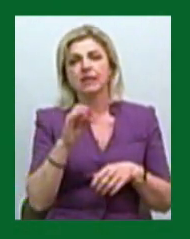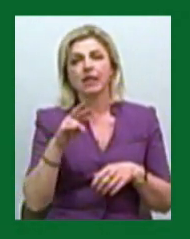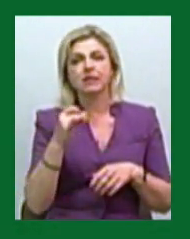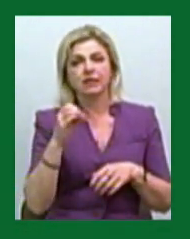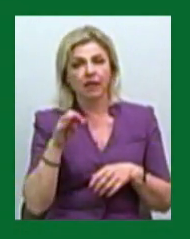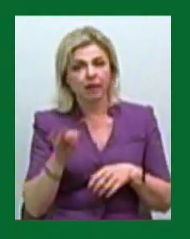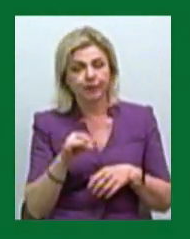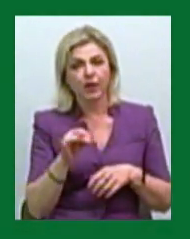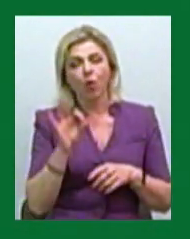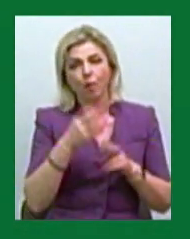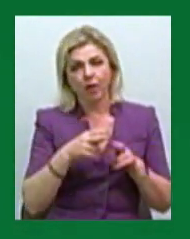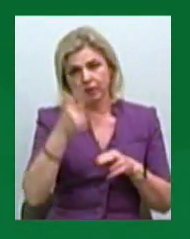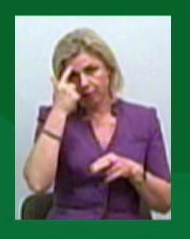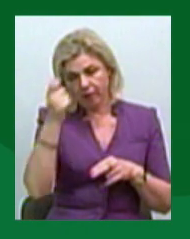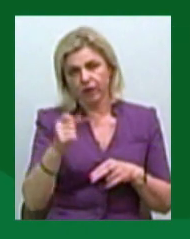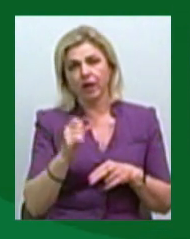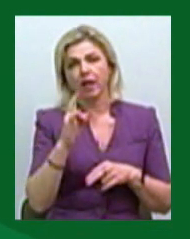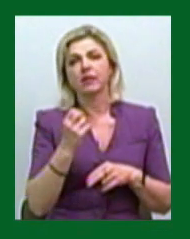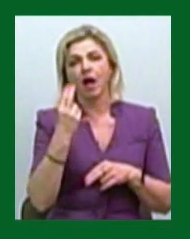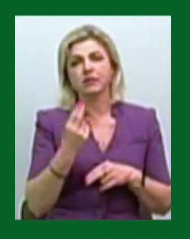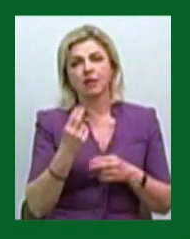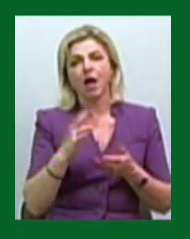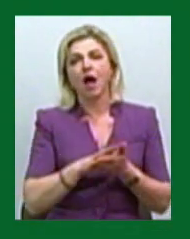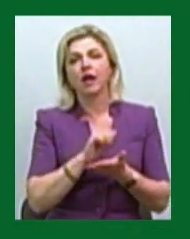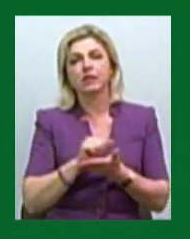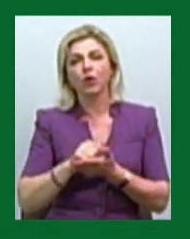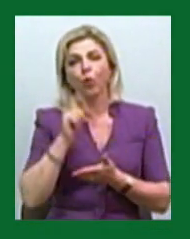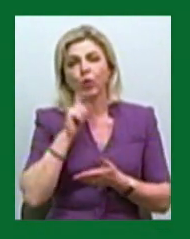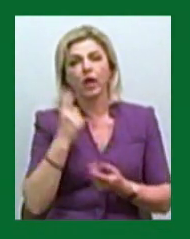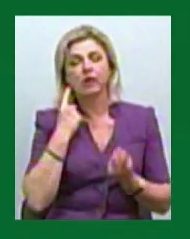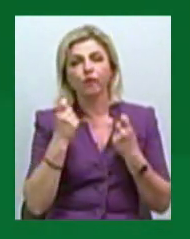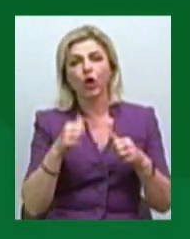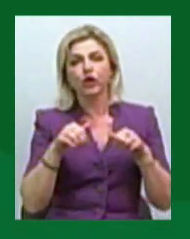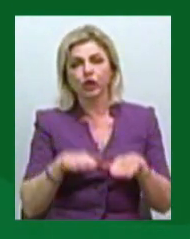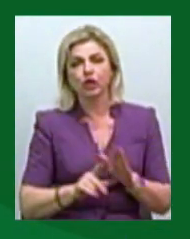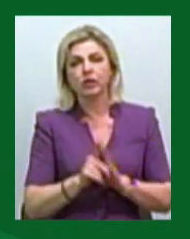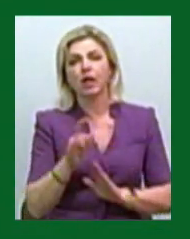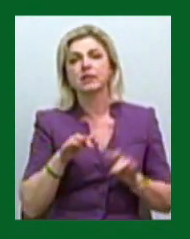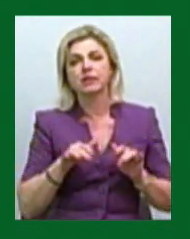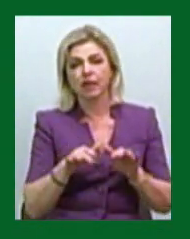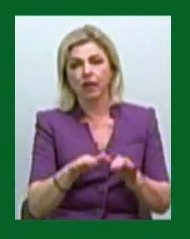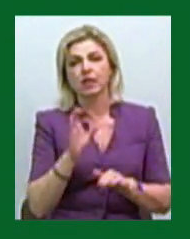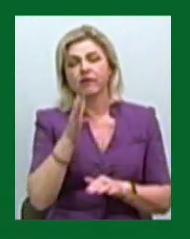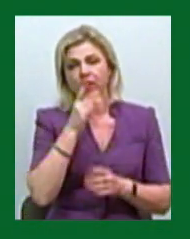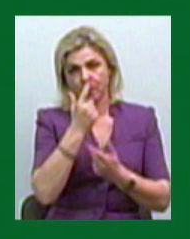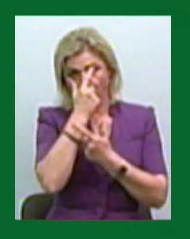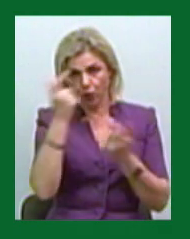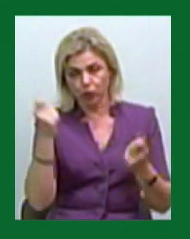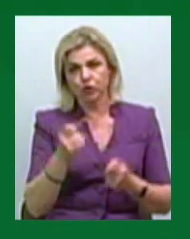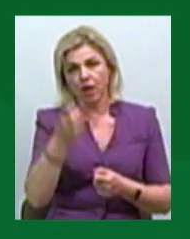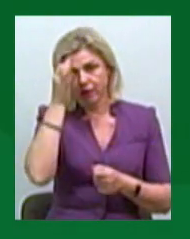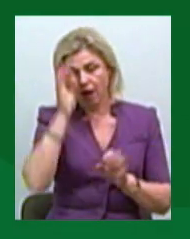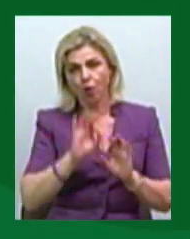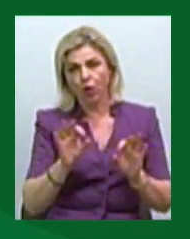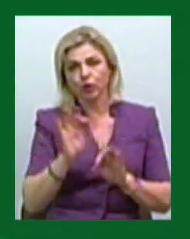конституційним. Про це повідомляє Українське національне інформаційне агентство «Укрінформ». Рішення вступає у силу з моменту його оголошення. Нагадаємо,